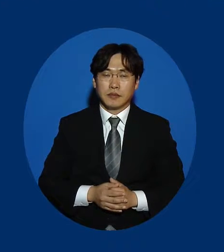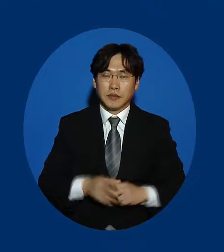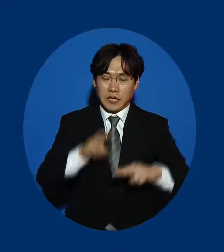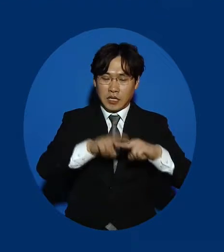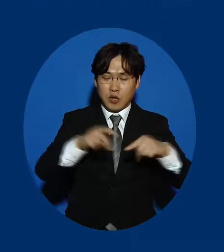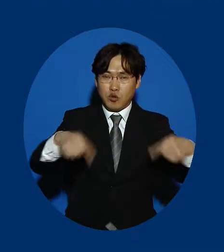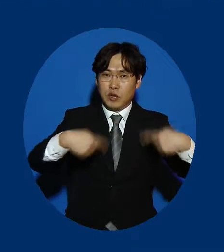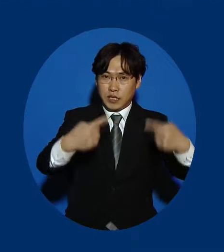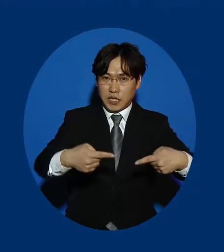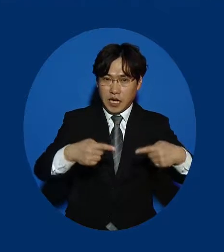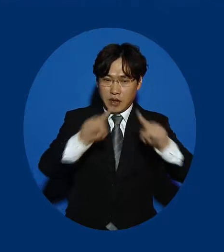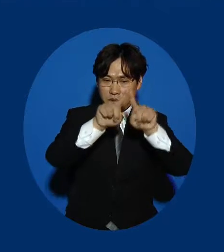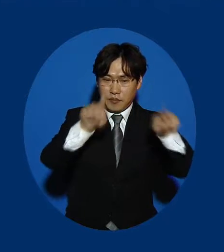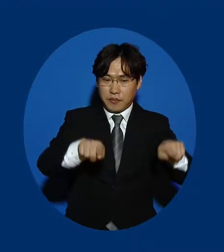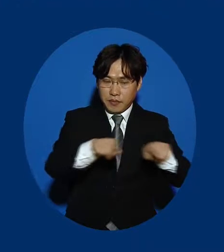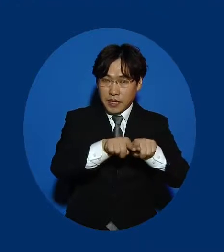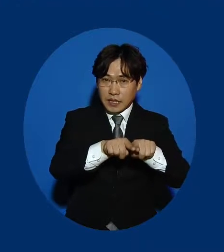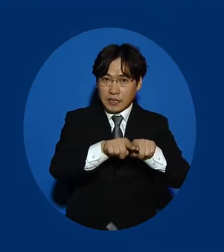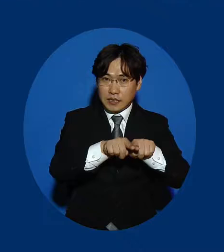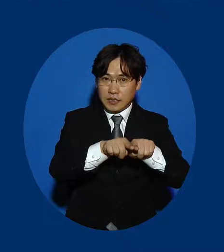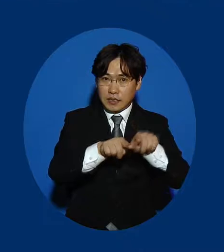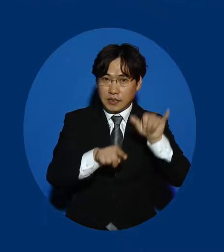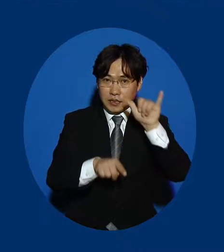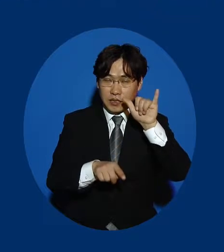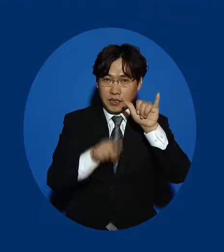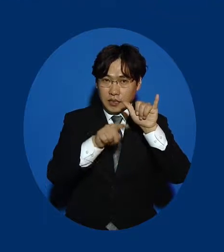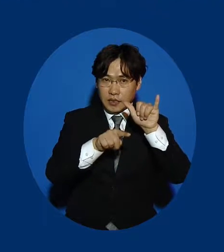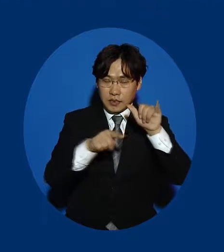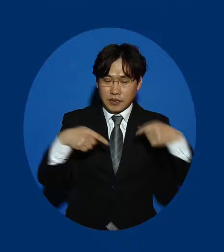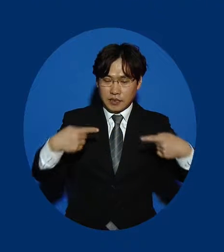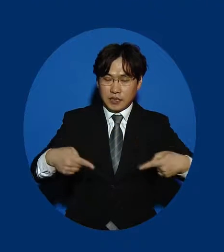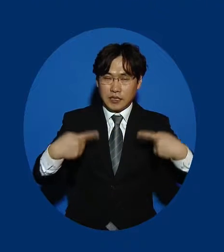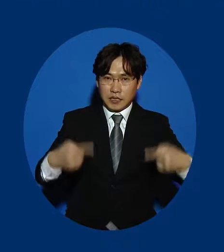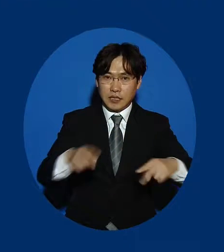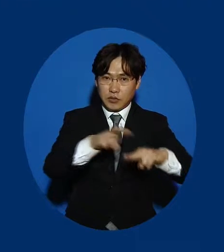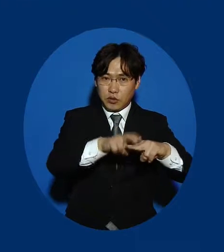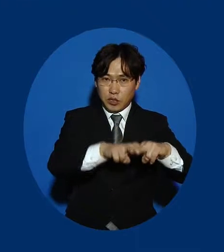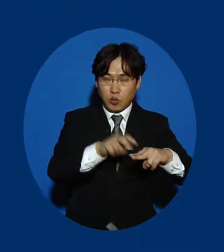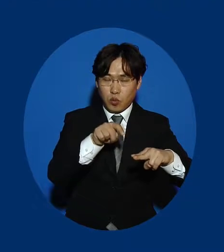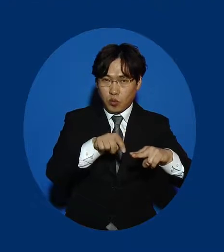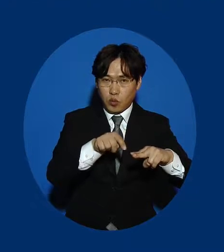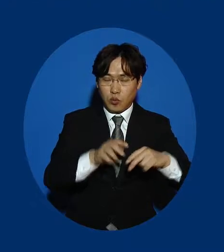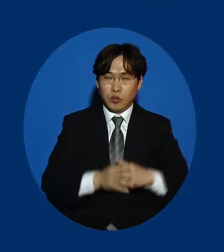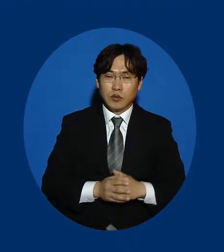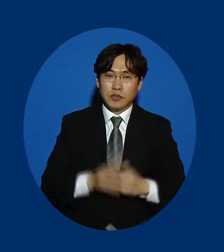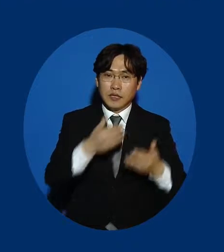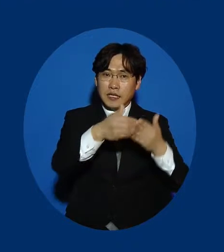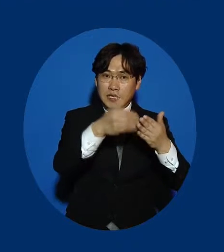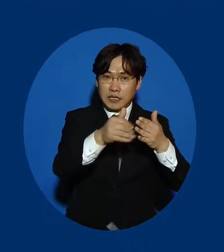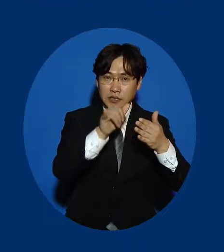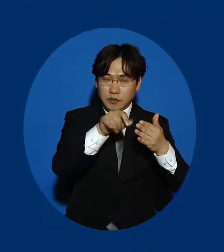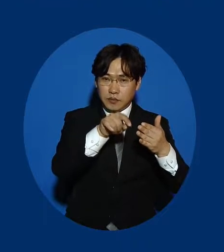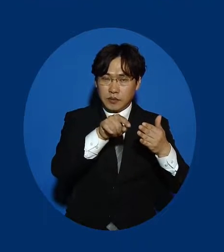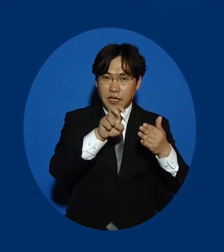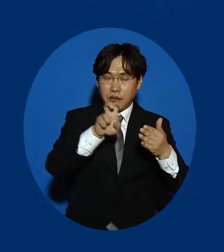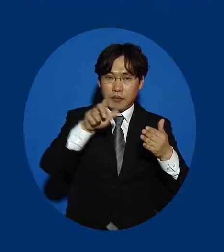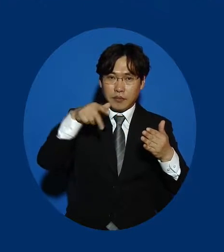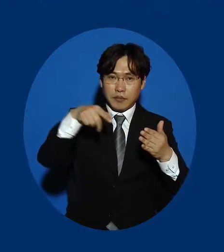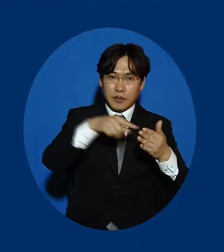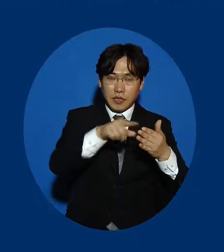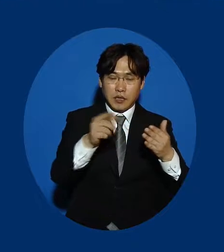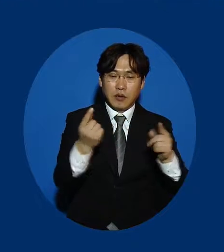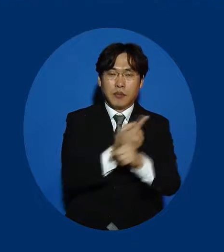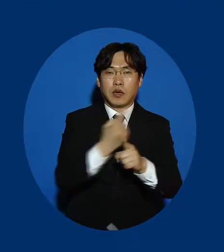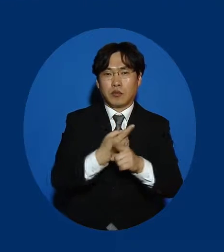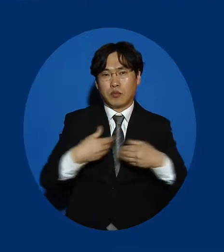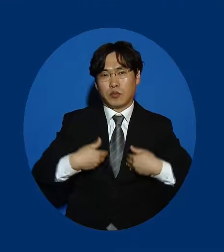지금 휠체어 마크가 하나 있습니다. 화면에 떠 있죠. 휠체어 마크가 요즘은 휠체어 마크 모양을 바꿔야 된다고